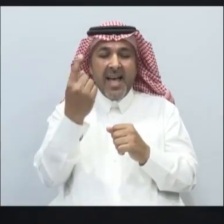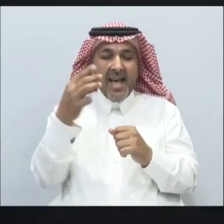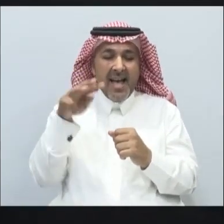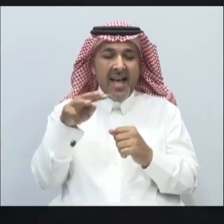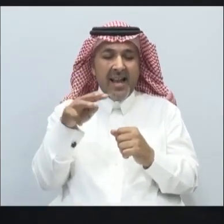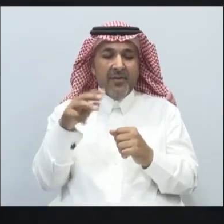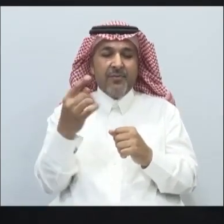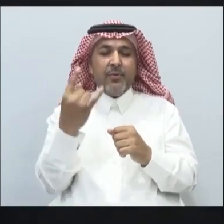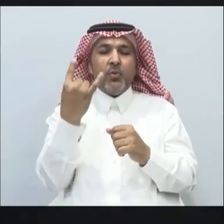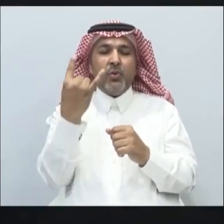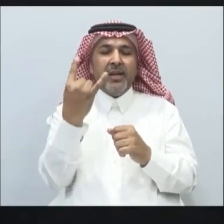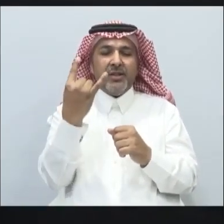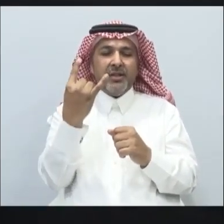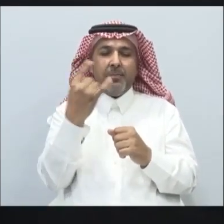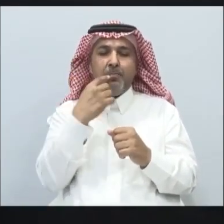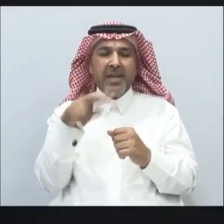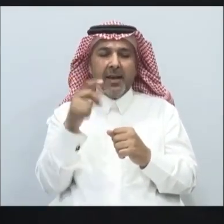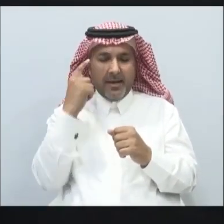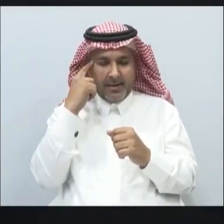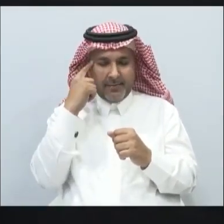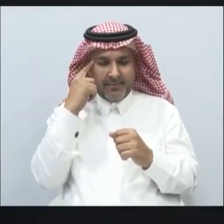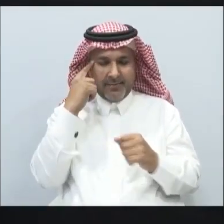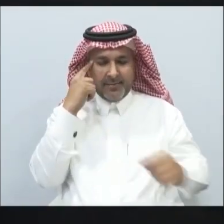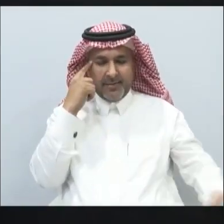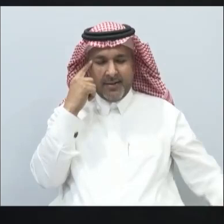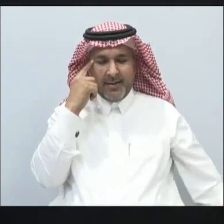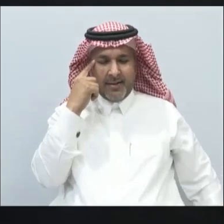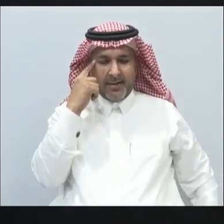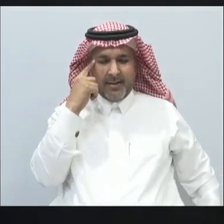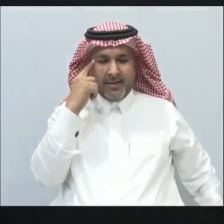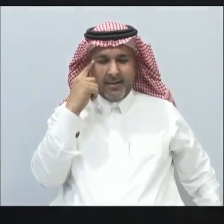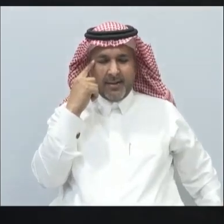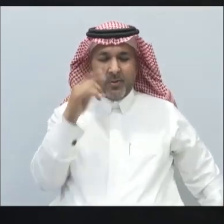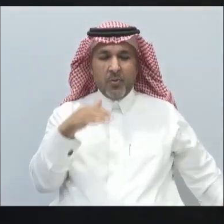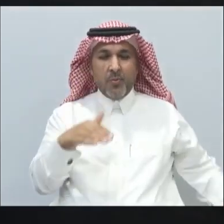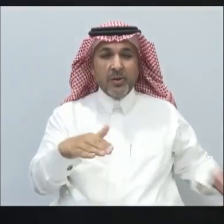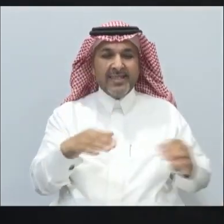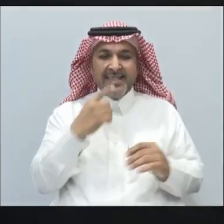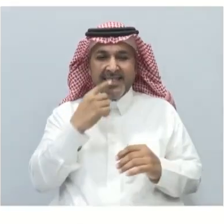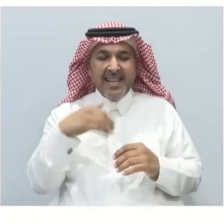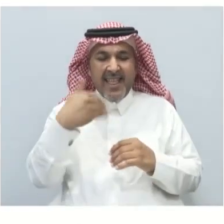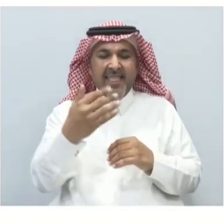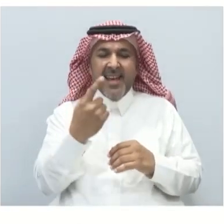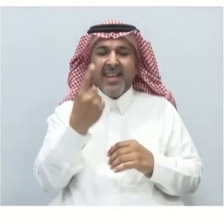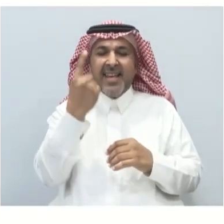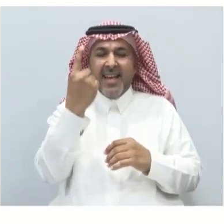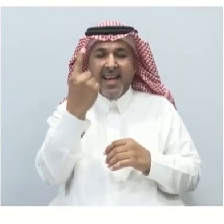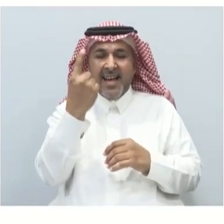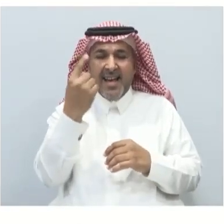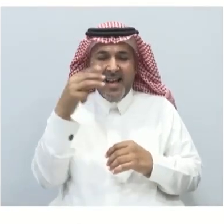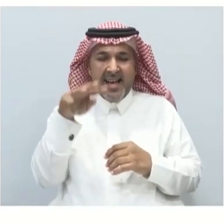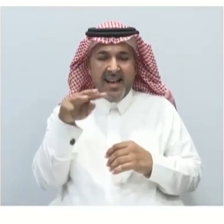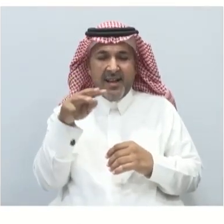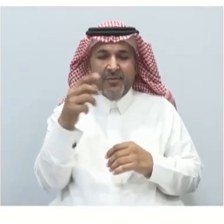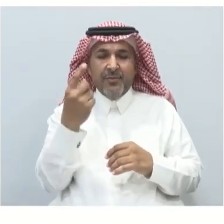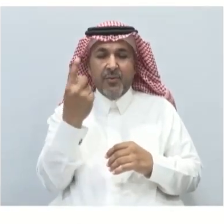كل ربح يركب على الاخر وبالتالي يتنامى هذا الربح مع على المدى البعيد طبعا تستعمل مساله